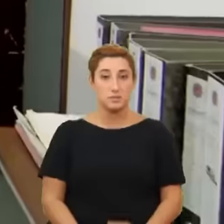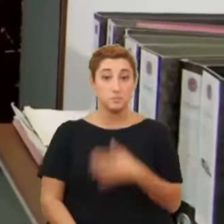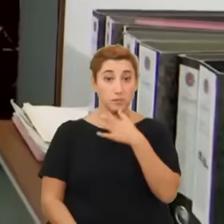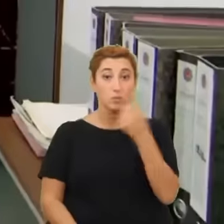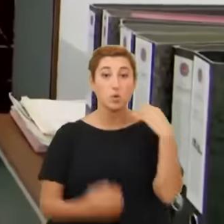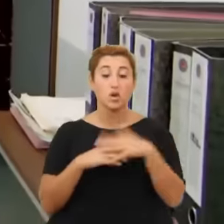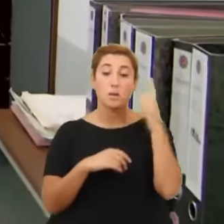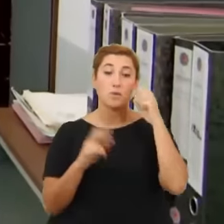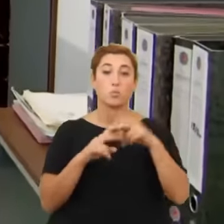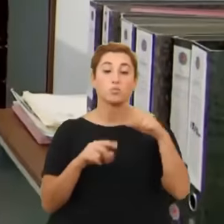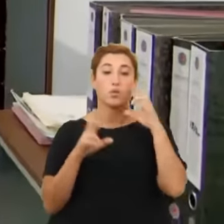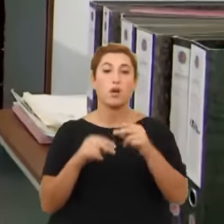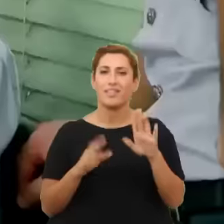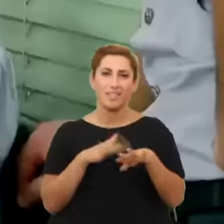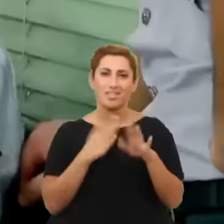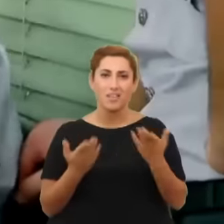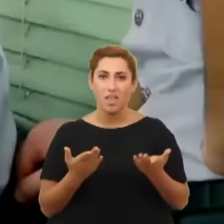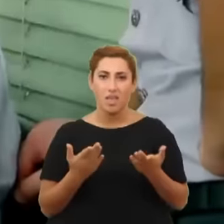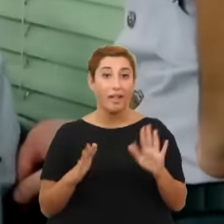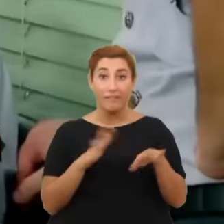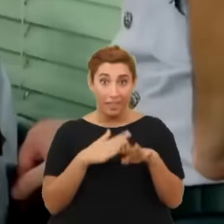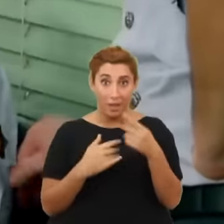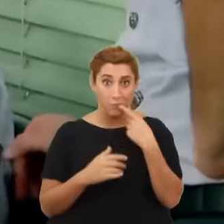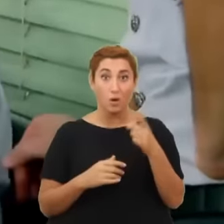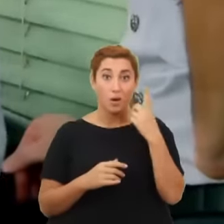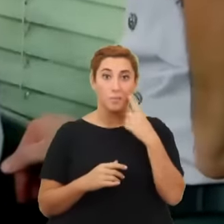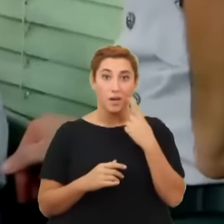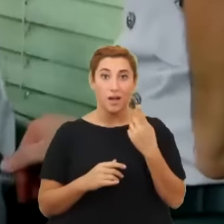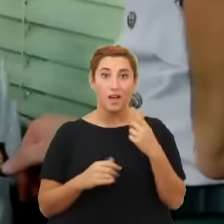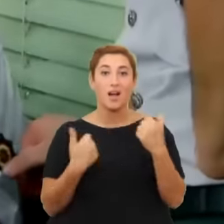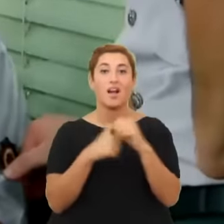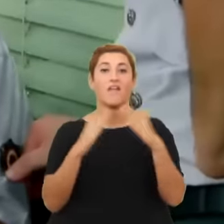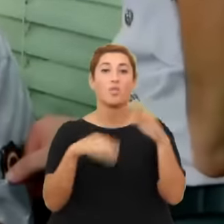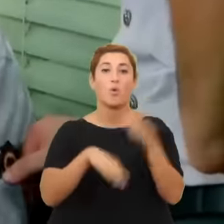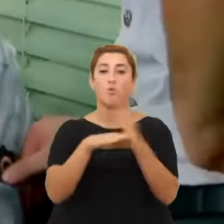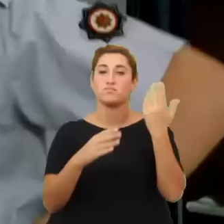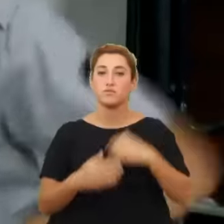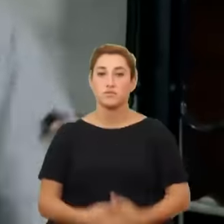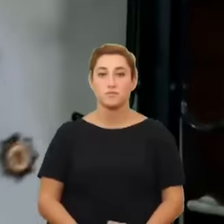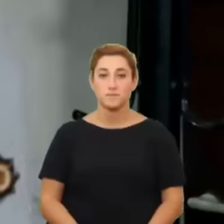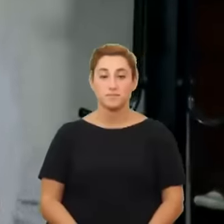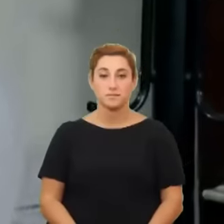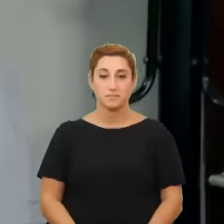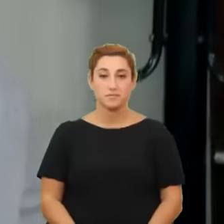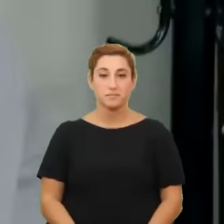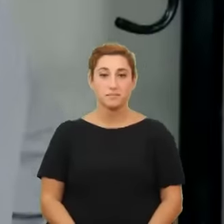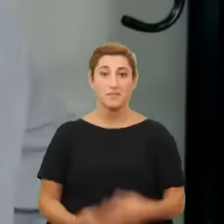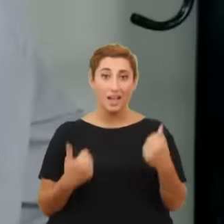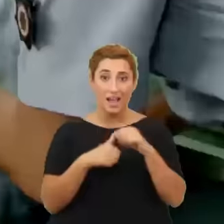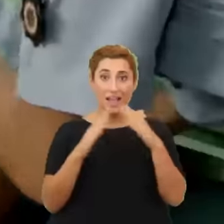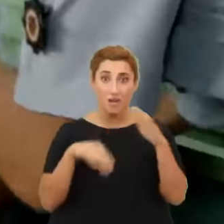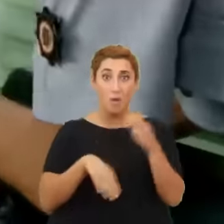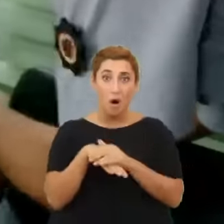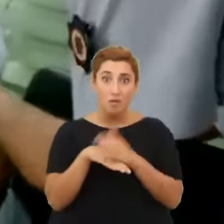Biliyor musun, dün gece başkomiserim burada yattı. Niye? Niye mi? Bak, karısı evden kovmuş. Karısı evden mi